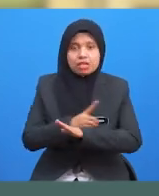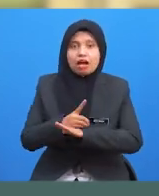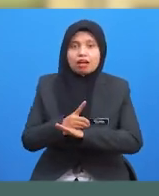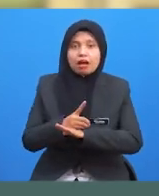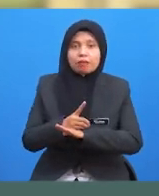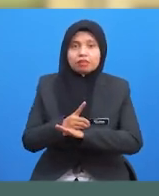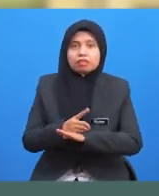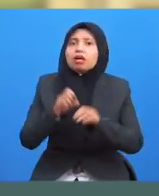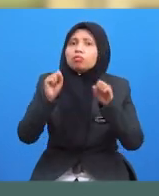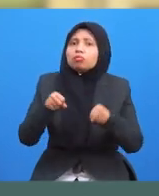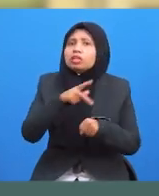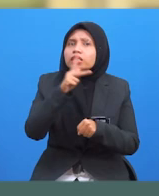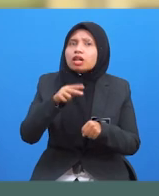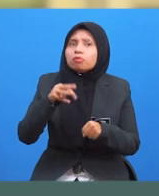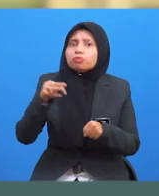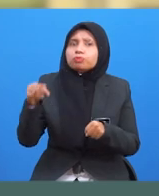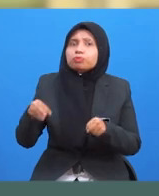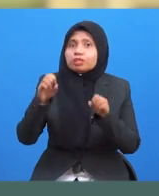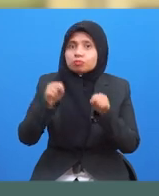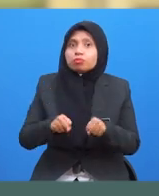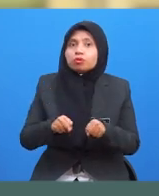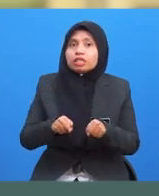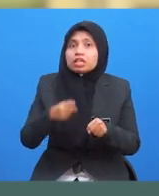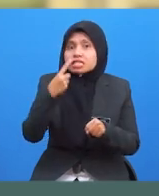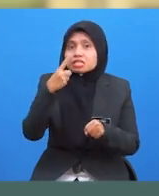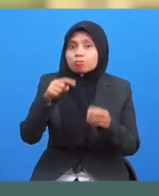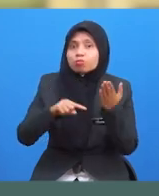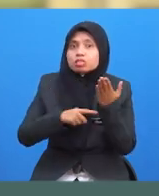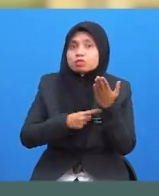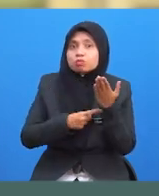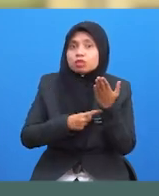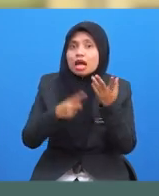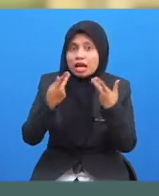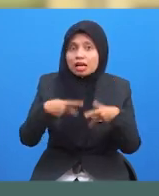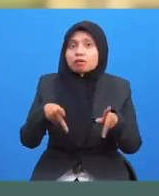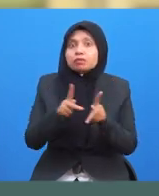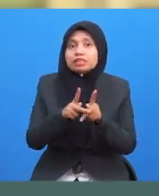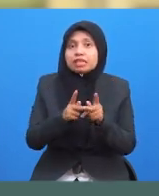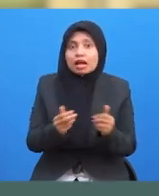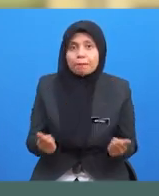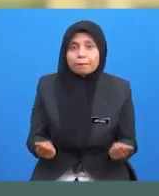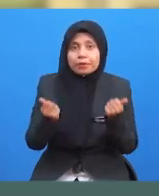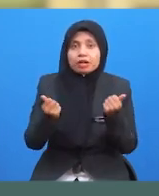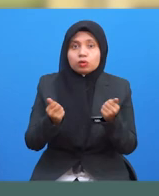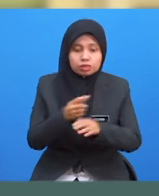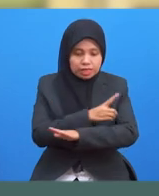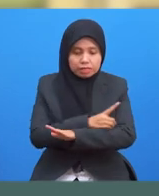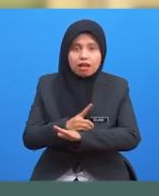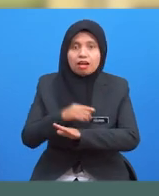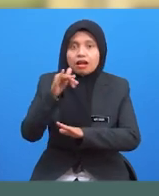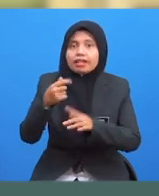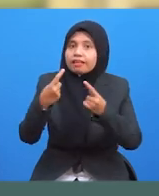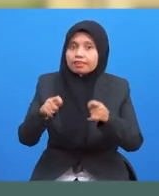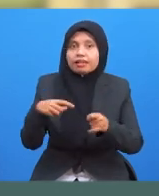Bolehkah murid-murid sebutkan kembali kepentingan pengangkutan darat yang telah